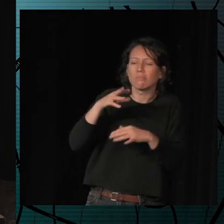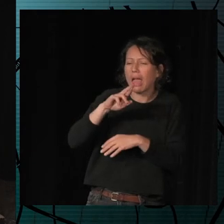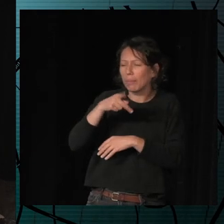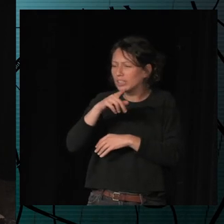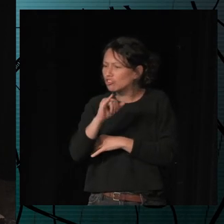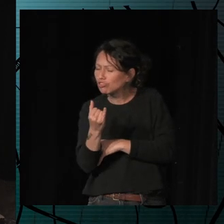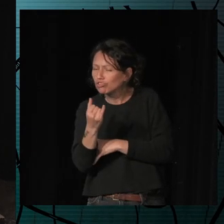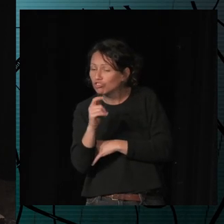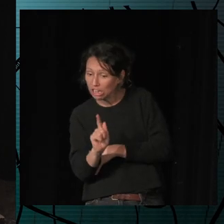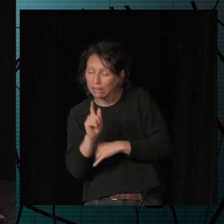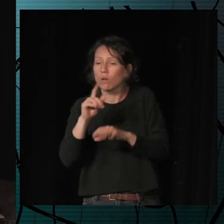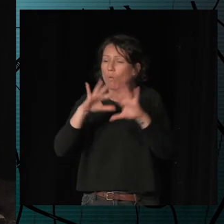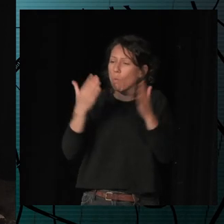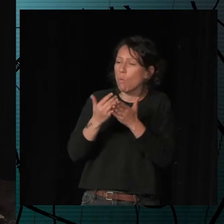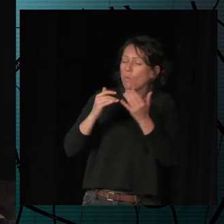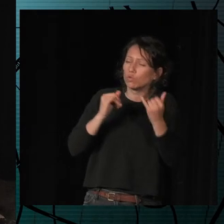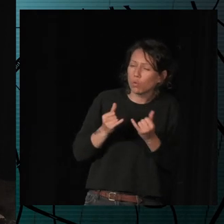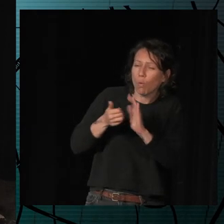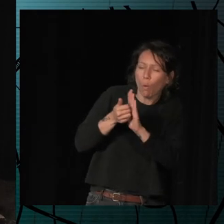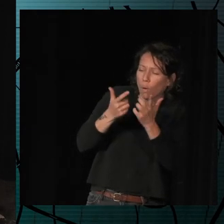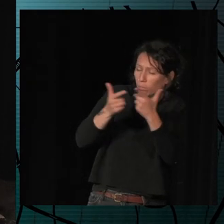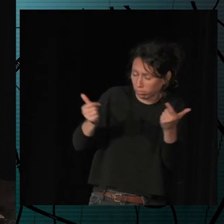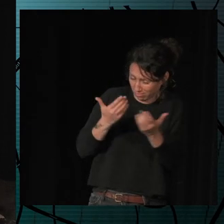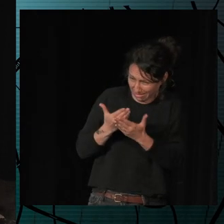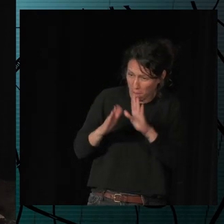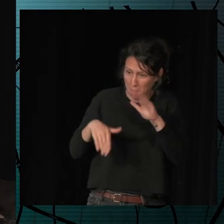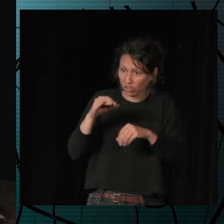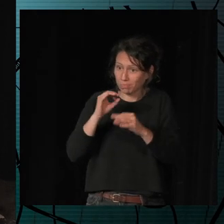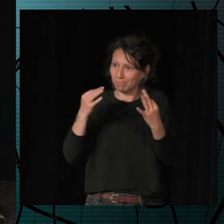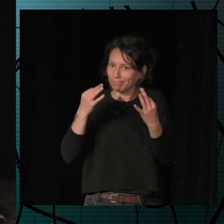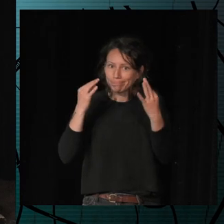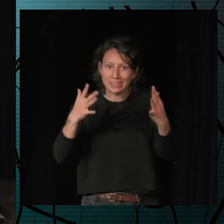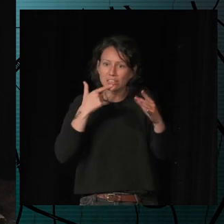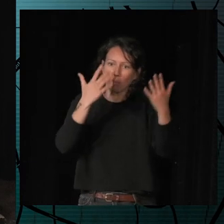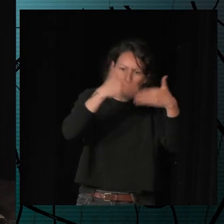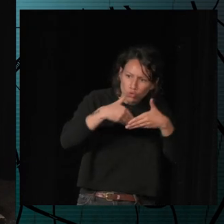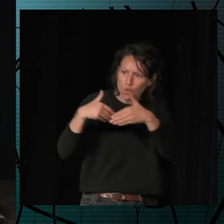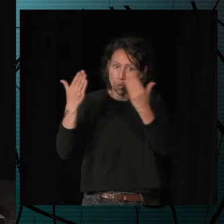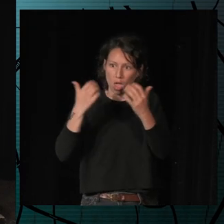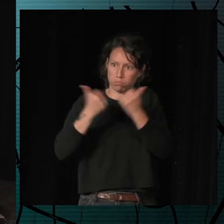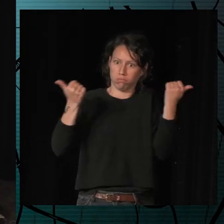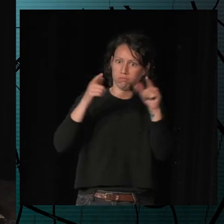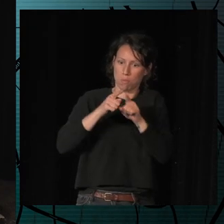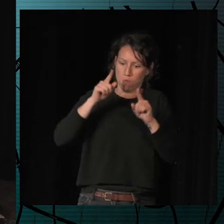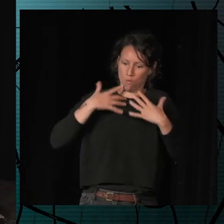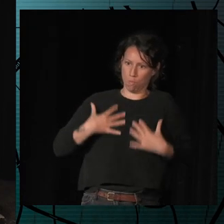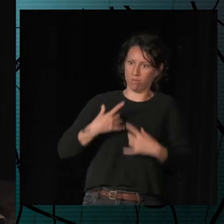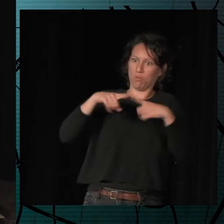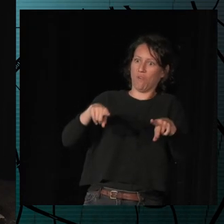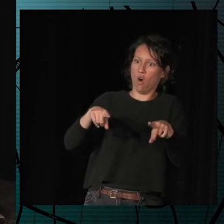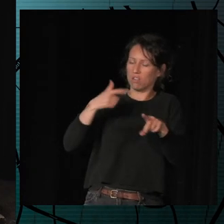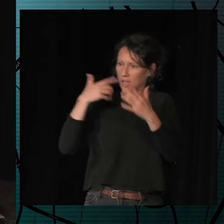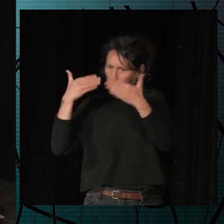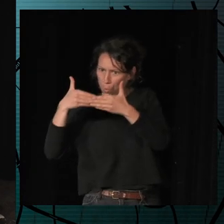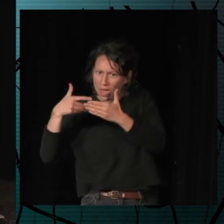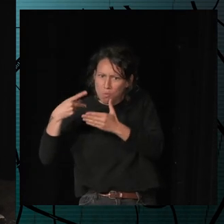la nuit certains jeux même des jeux avec des des mécaniques qui sont pas sans hororrifique comme dragon Dogma 2 par exemple l'ont montré où la nuit ça devient un